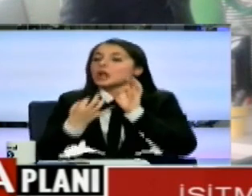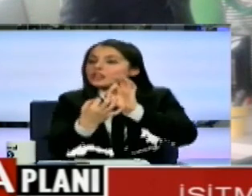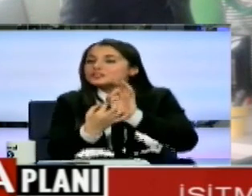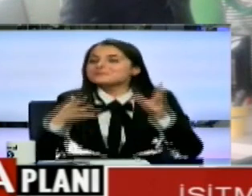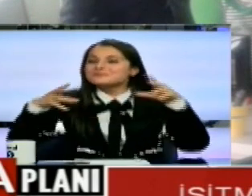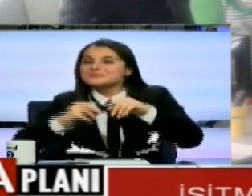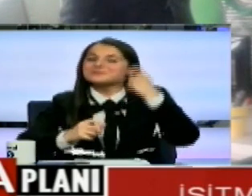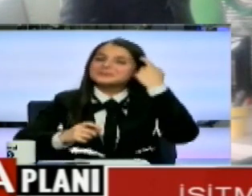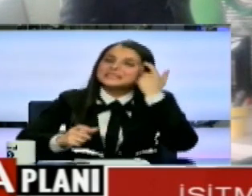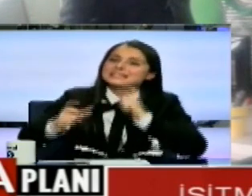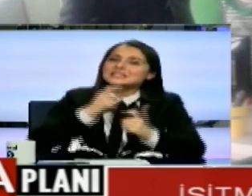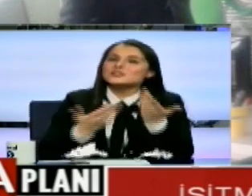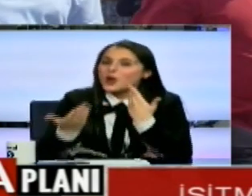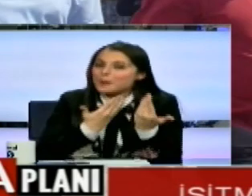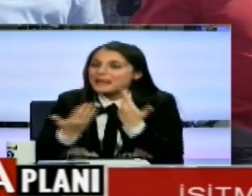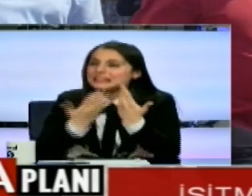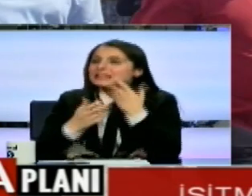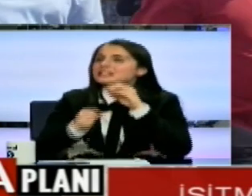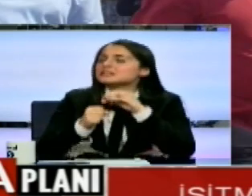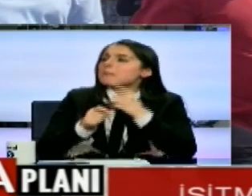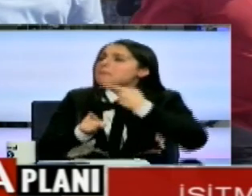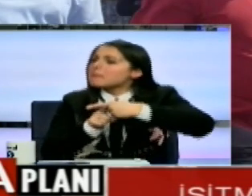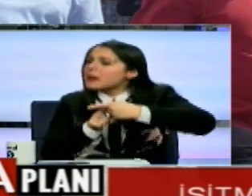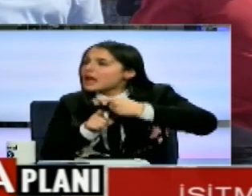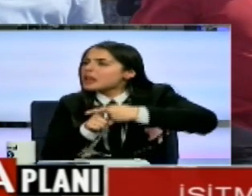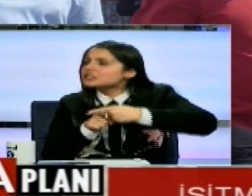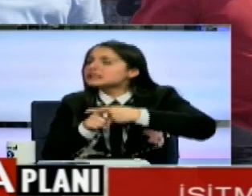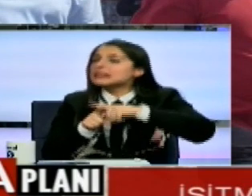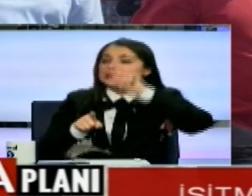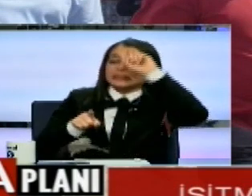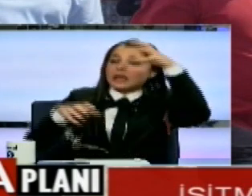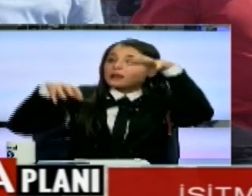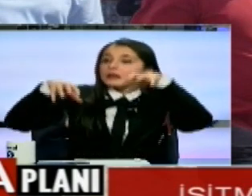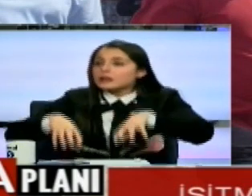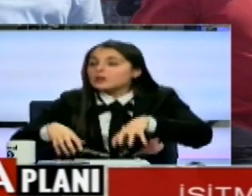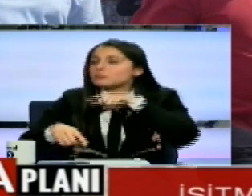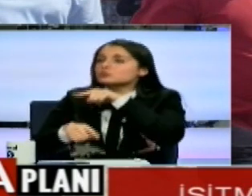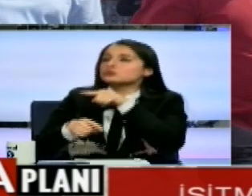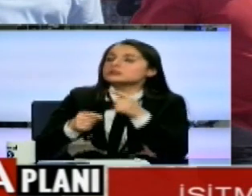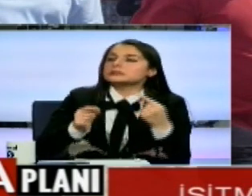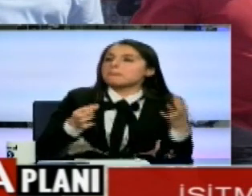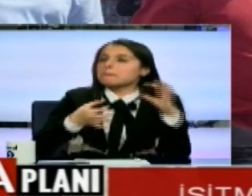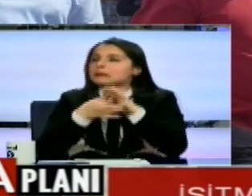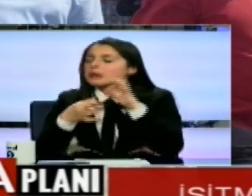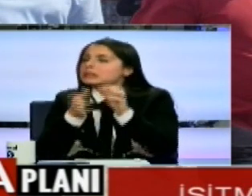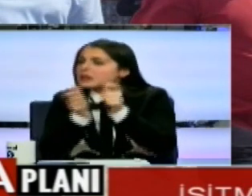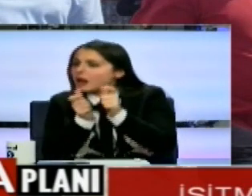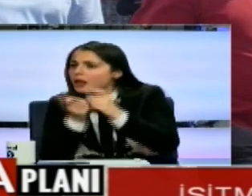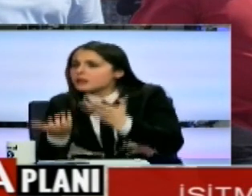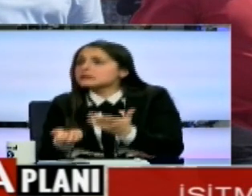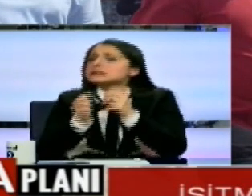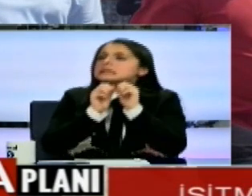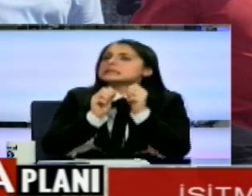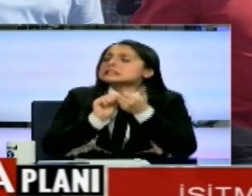kurmaları, bilgi ve birikimlerini paylaşabilecekleri tek yer bu tip dernekler ve